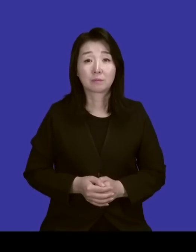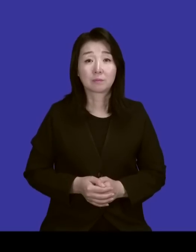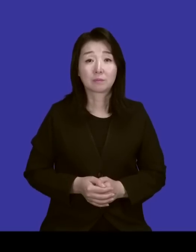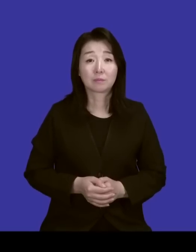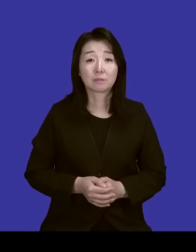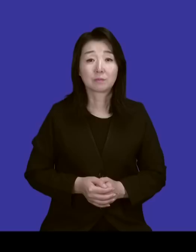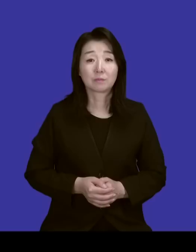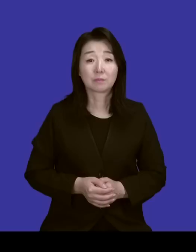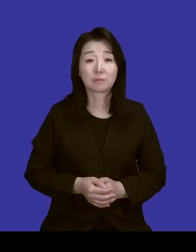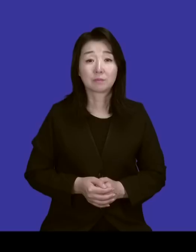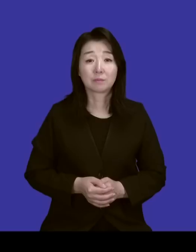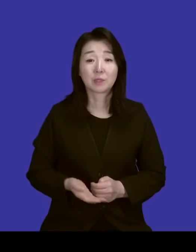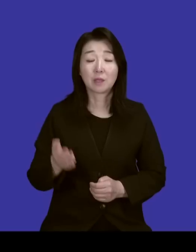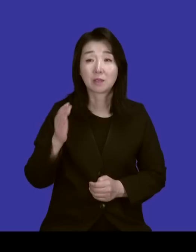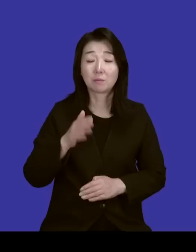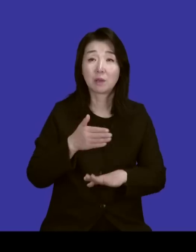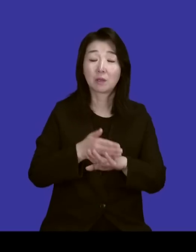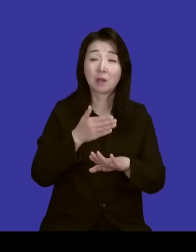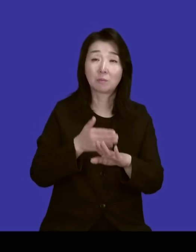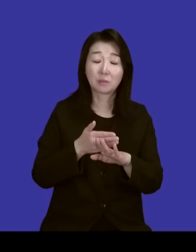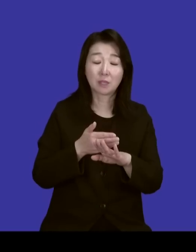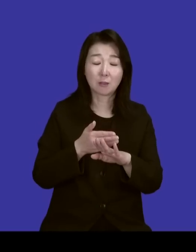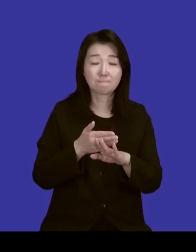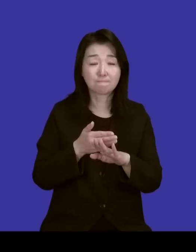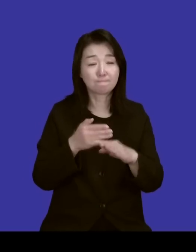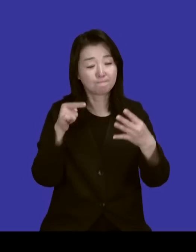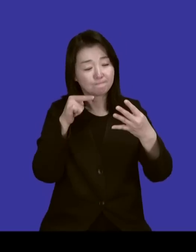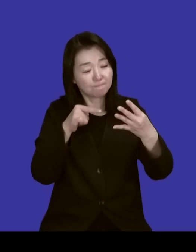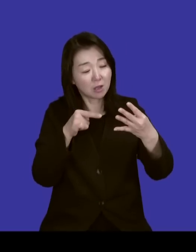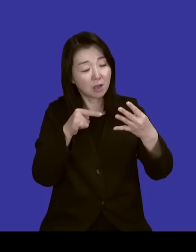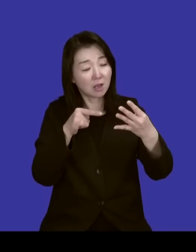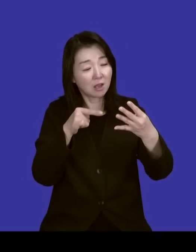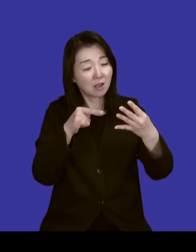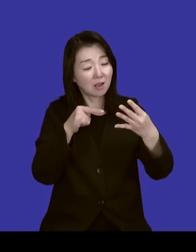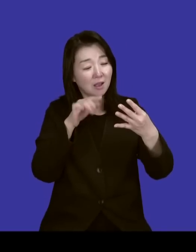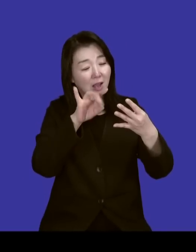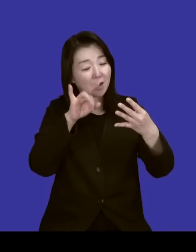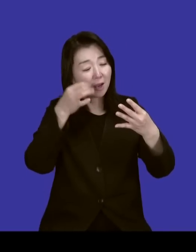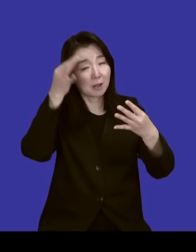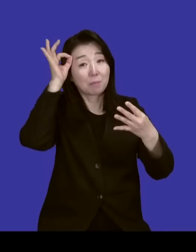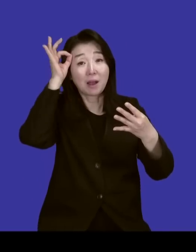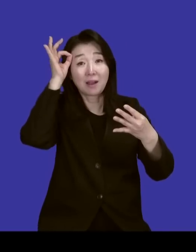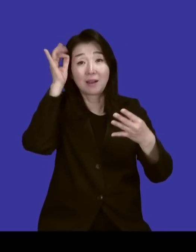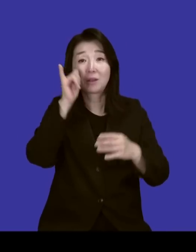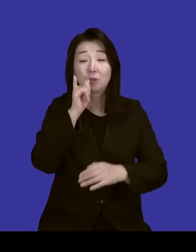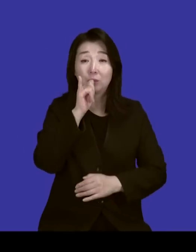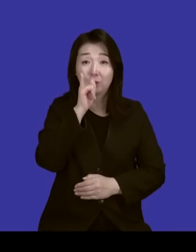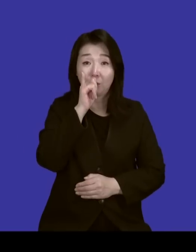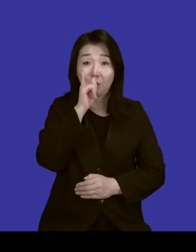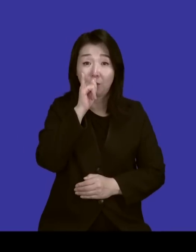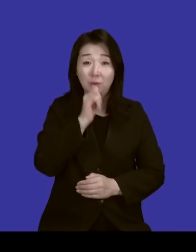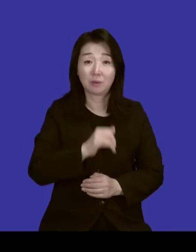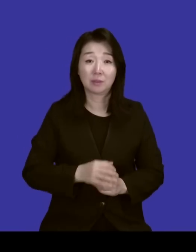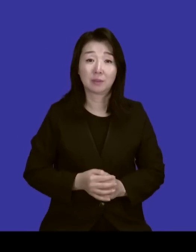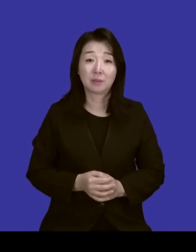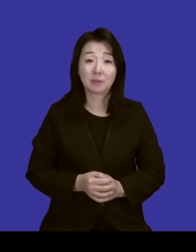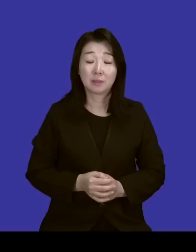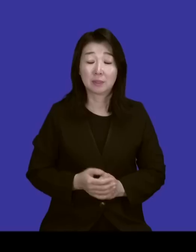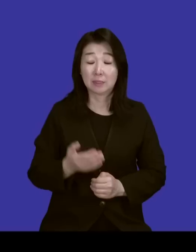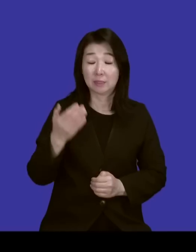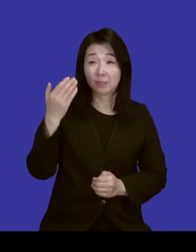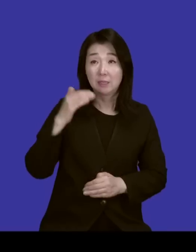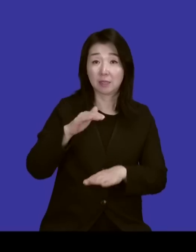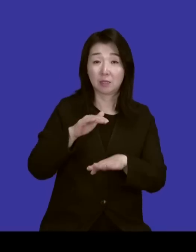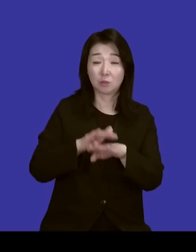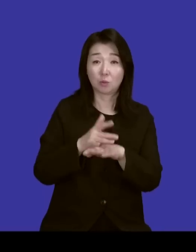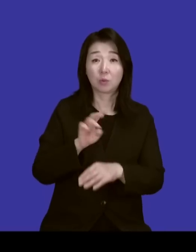그런데 감사의 조건이 하나하나 떠올라요. 네. 그러면서 옛날 손양원 목사님이